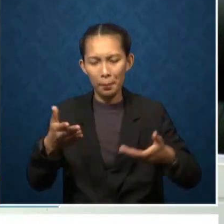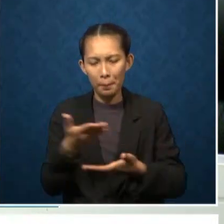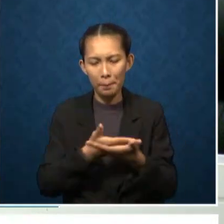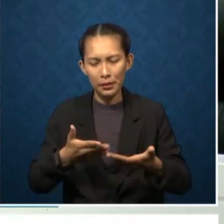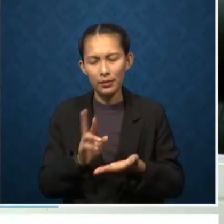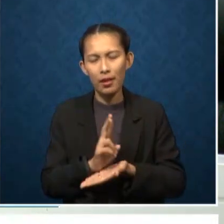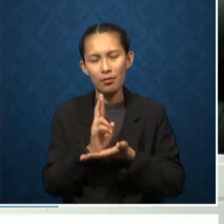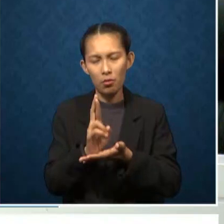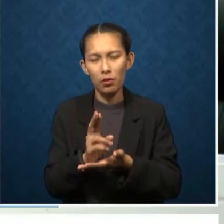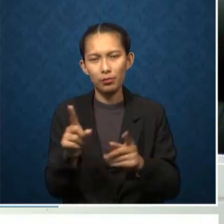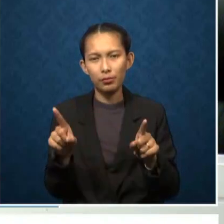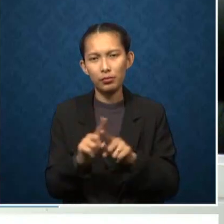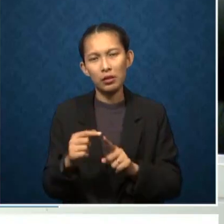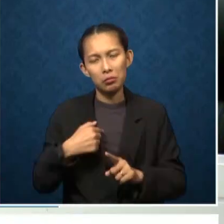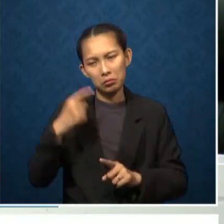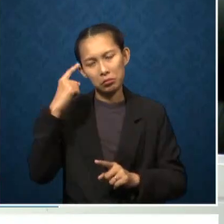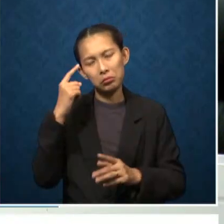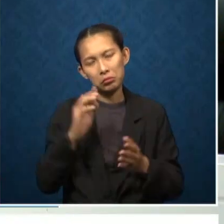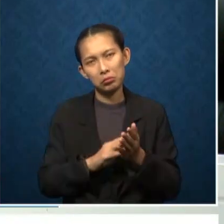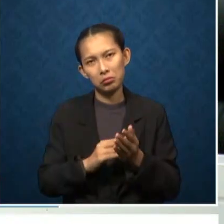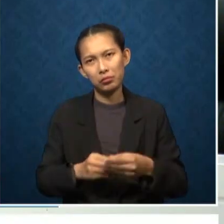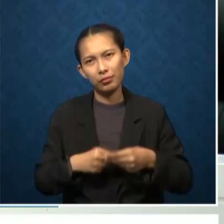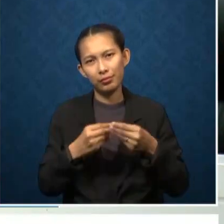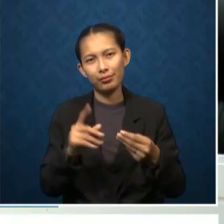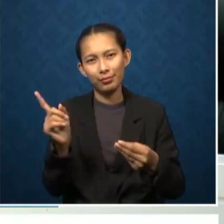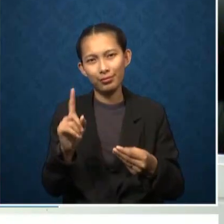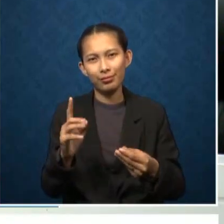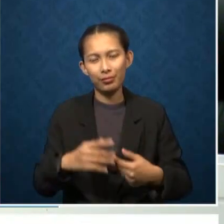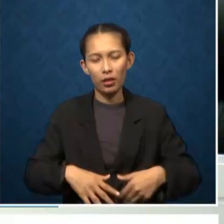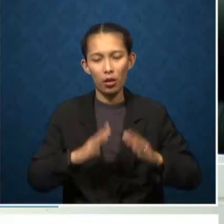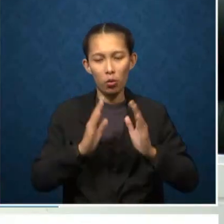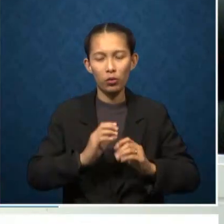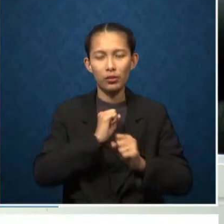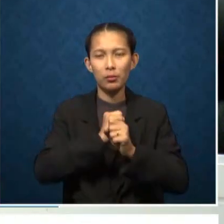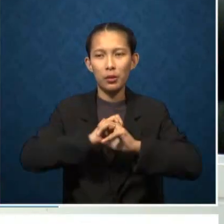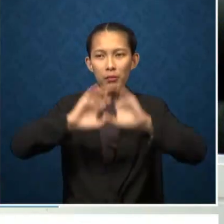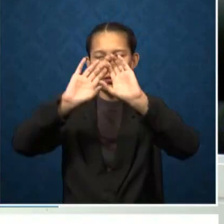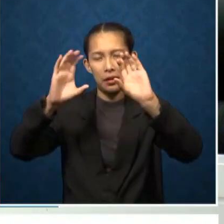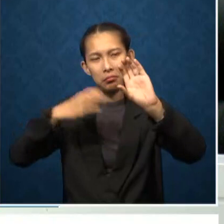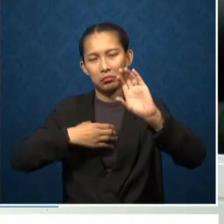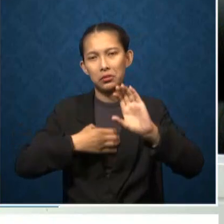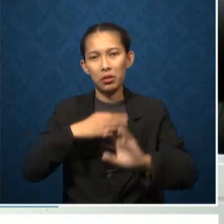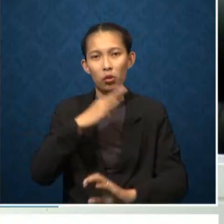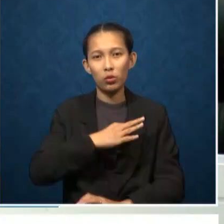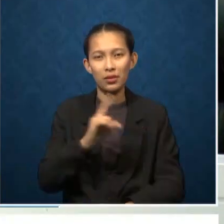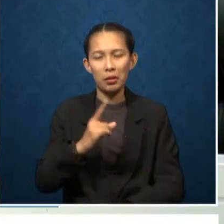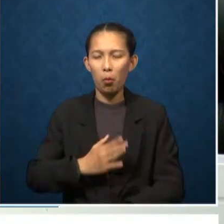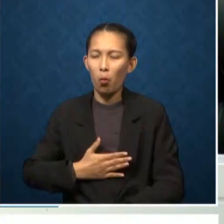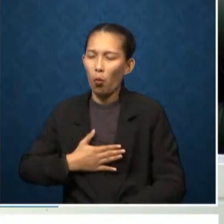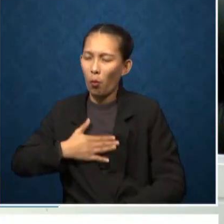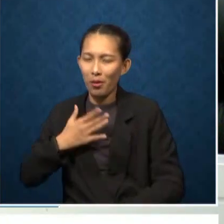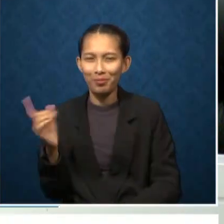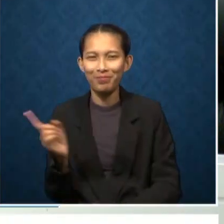นะคะก็เป็นอีกแรงจูงใจหนึ่งที่ทำให้ผู้บริหารในหน่วยงานภาครัฐเขามีความรู้สึกชื่นใจกันมากเพ